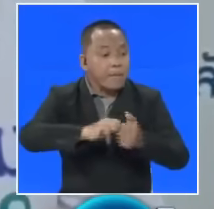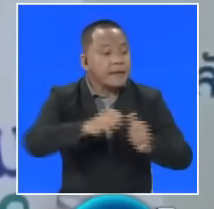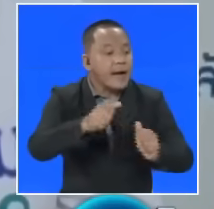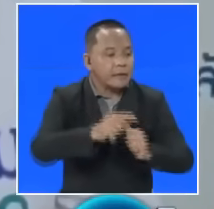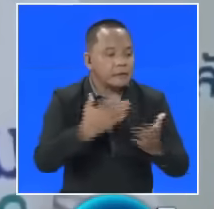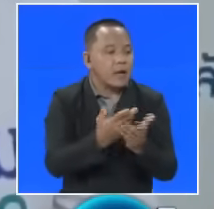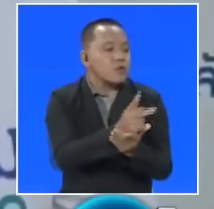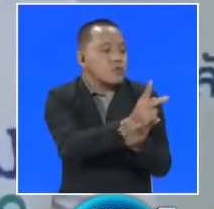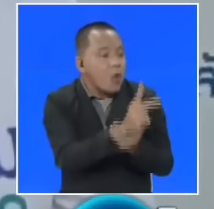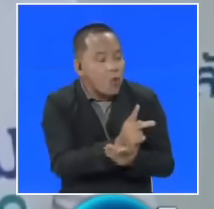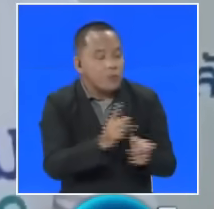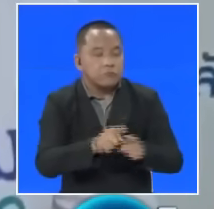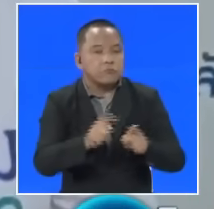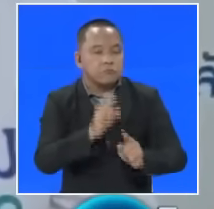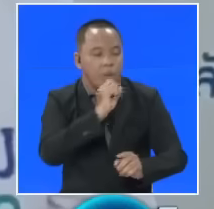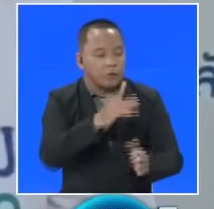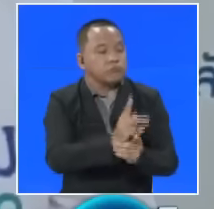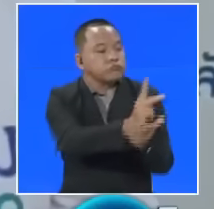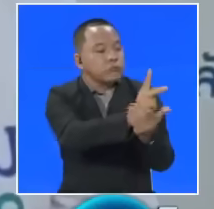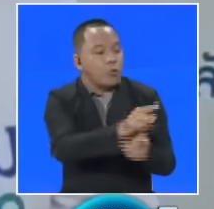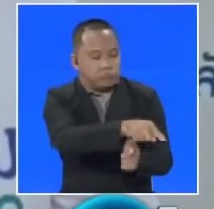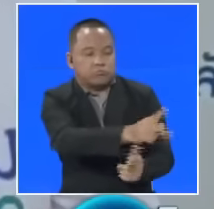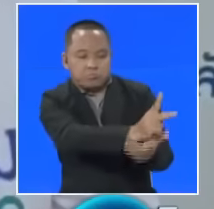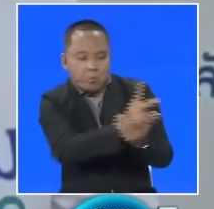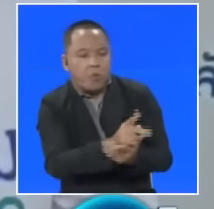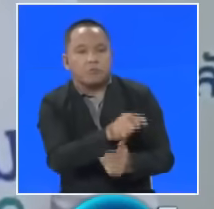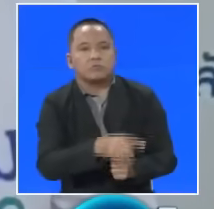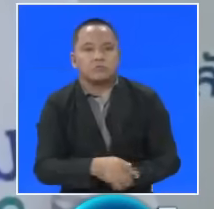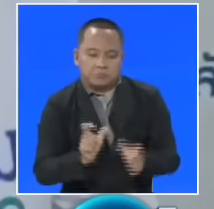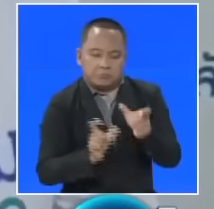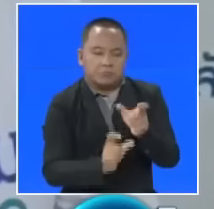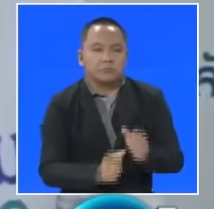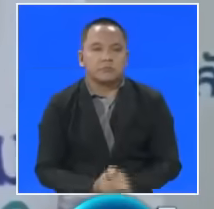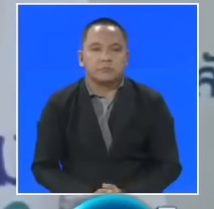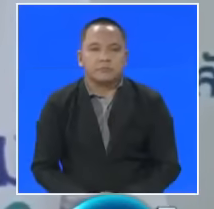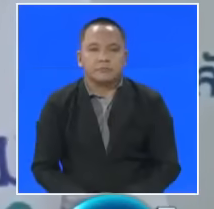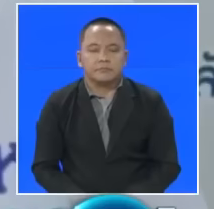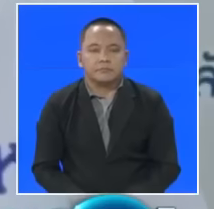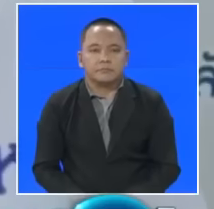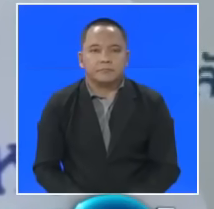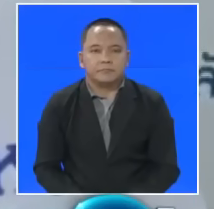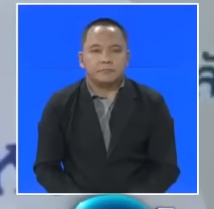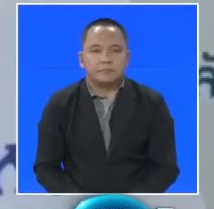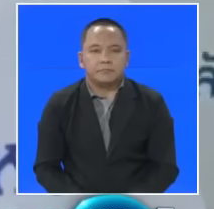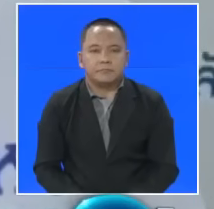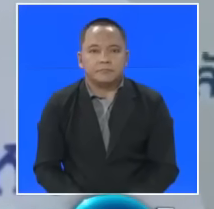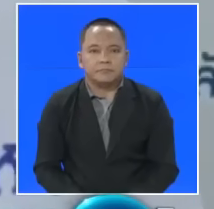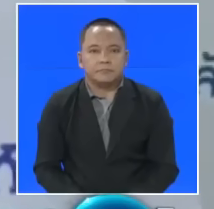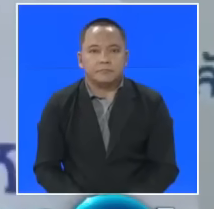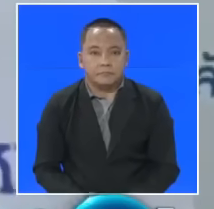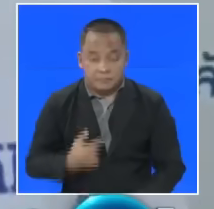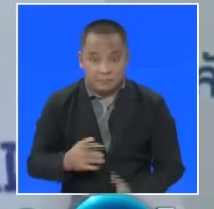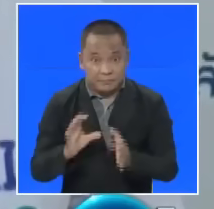เป็นเรื่องเงินกู้ที่อ้างว่าคุณชัยชนะเป็นคนค้ำประกันค่ะ เรายืนยันว่าเราไม่ได้